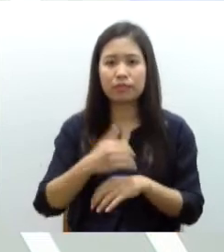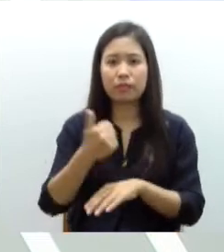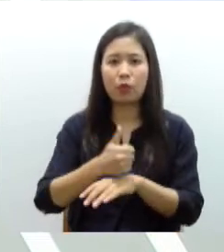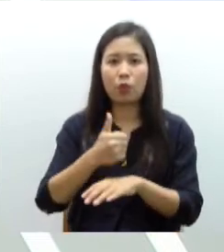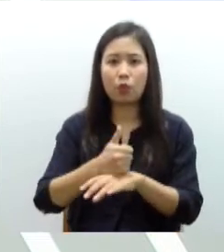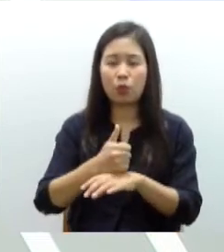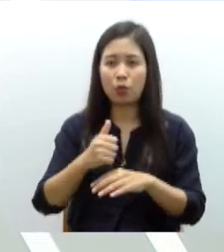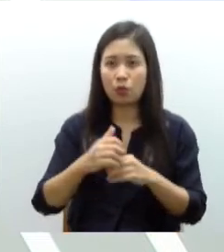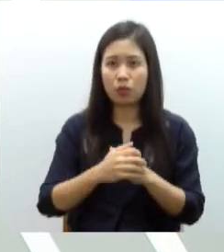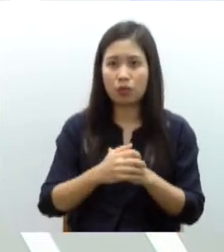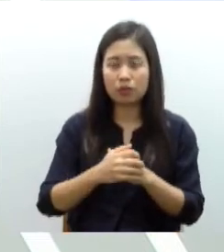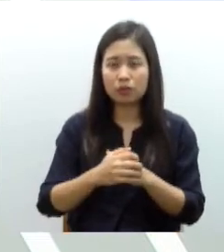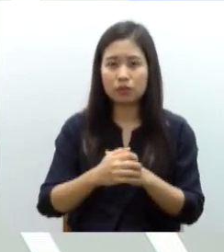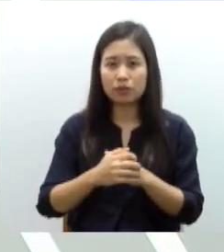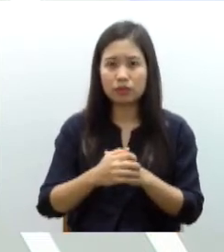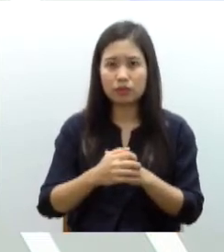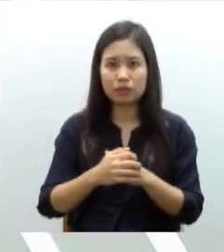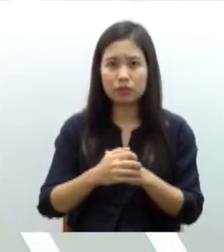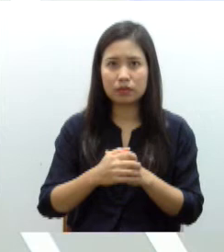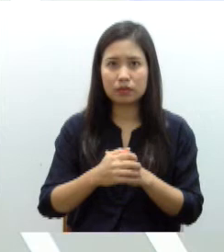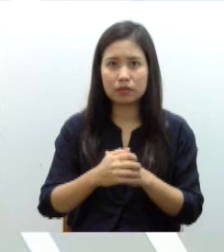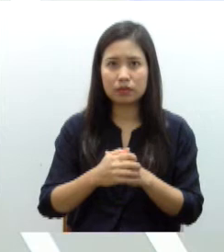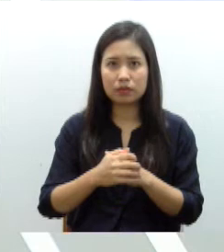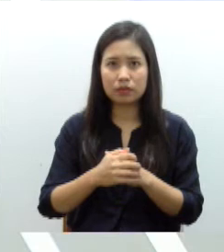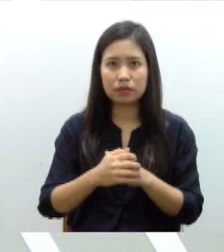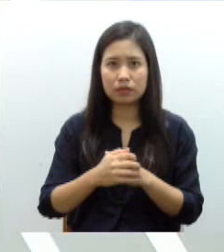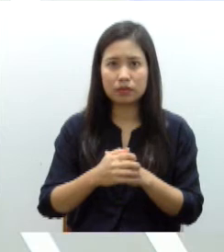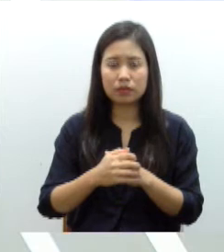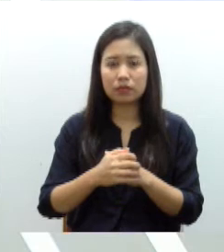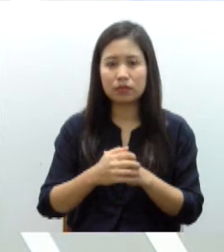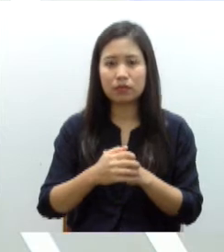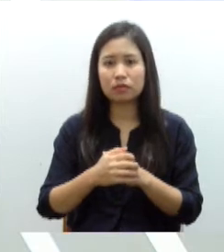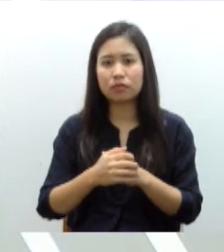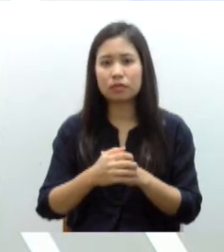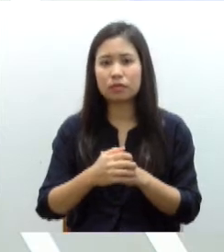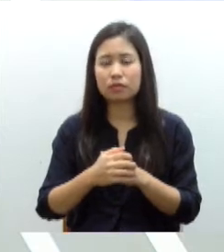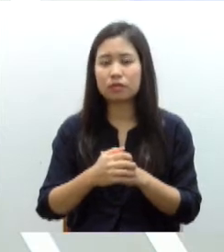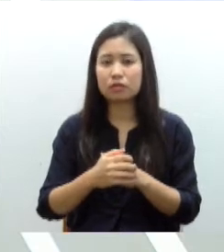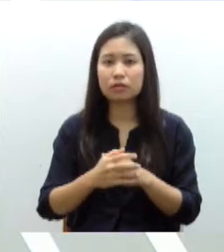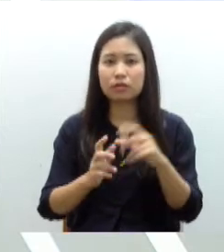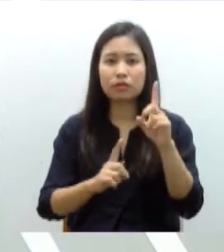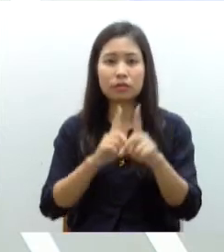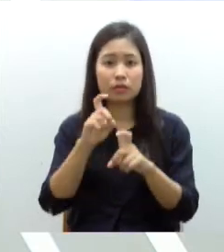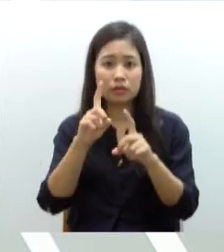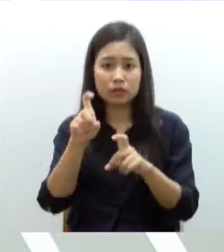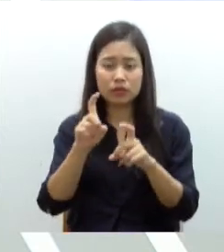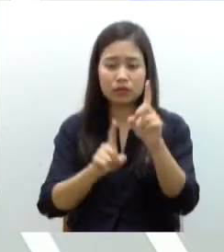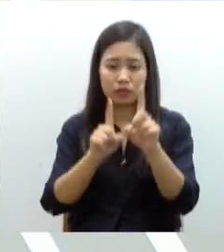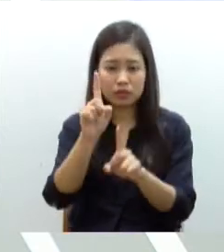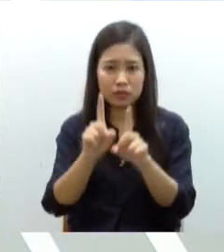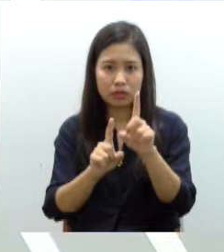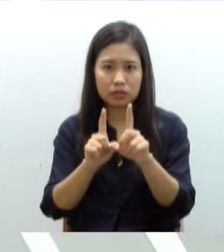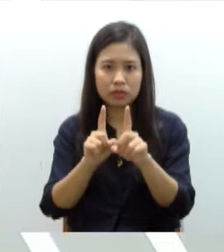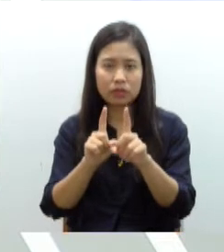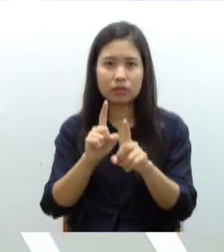ผอ. ITA ของสำนักงานปปช.นะครับก็อยากจะทราบในส่วนของตัวกรอบการประเมินครับของการประเมิน